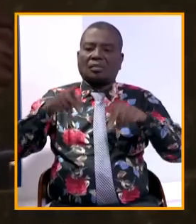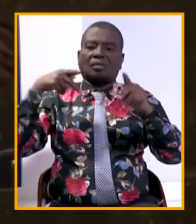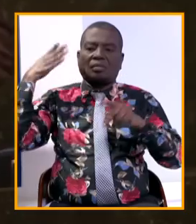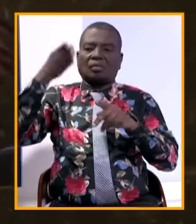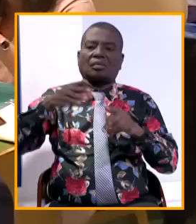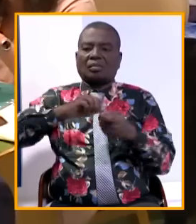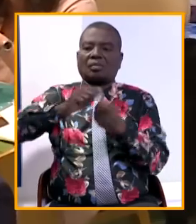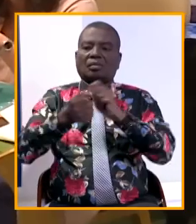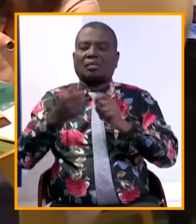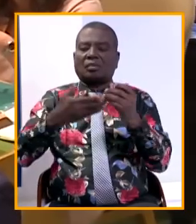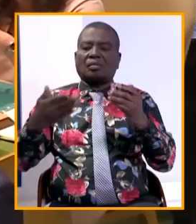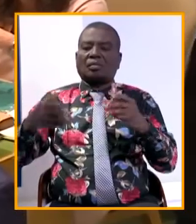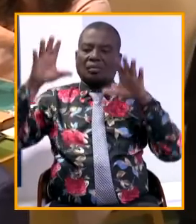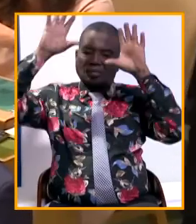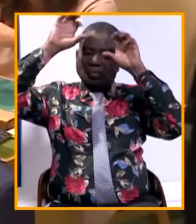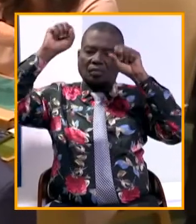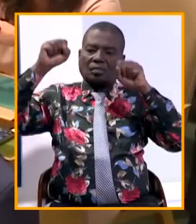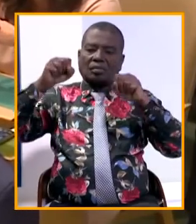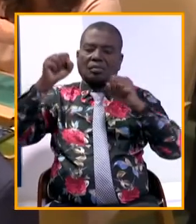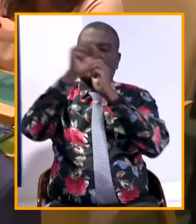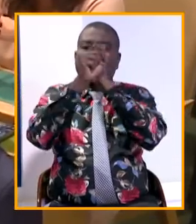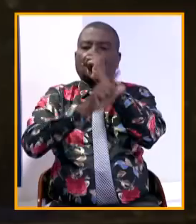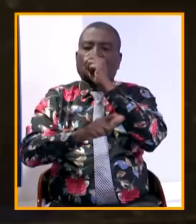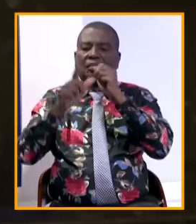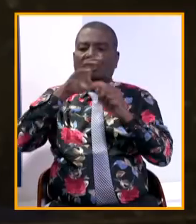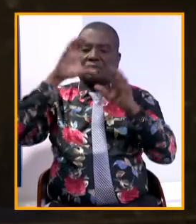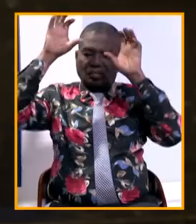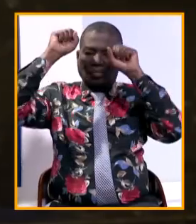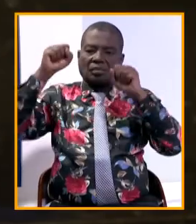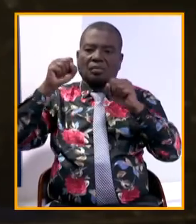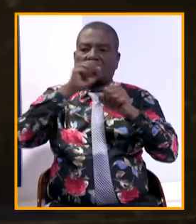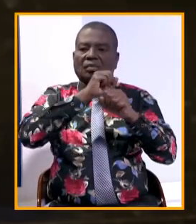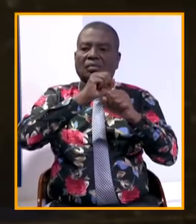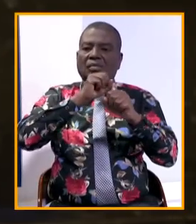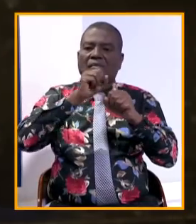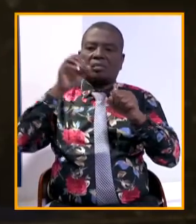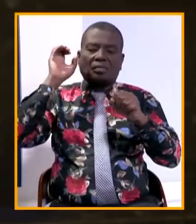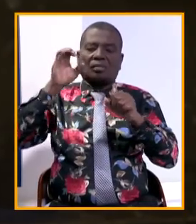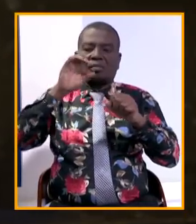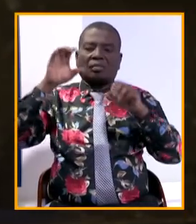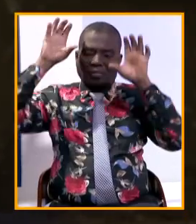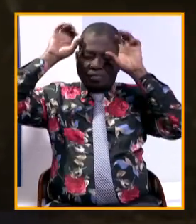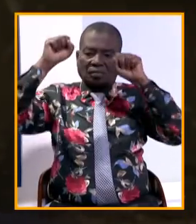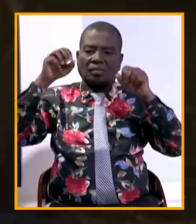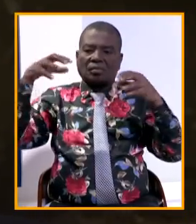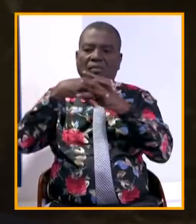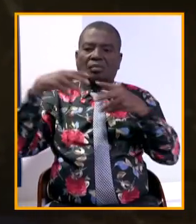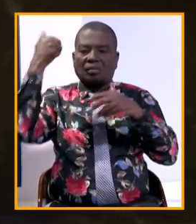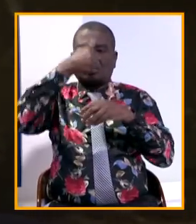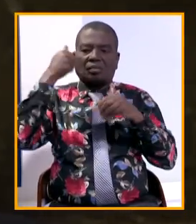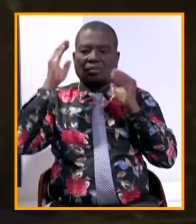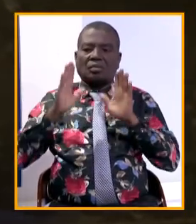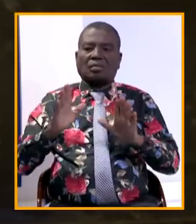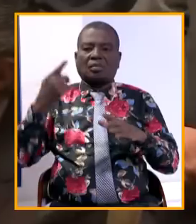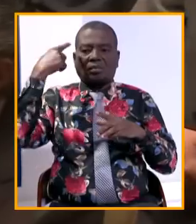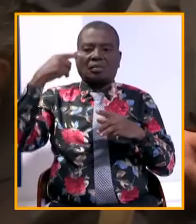de transformer les choses. Le président du Sénégal, président de la conférence des chefs d'État et de gouvernement de l'Union africaine,